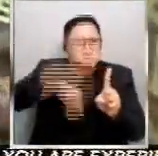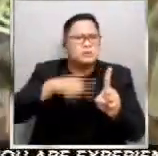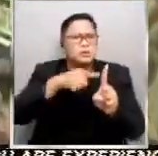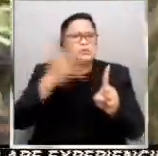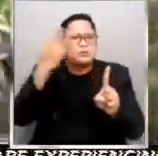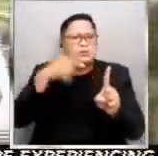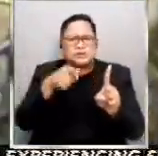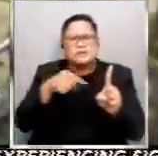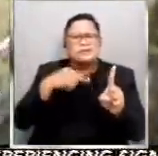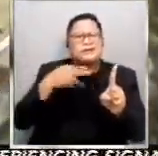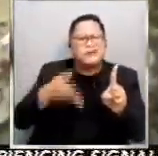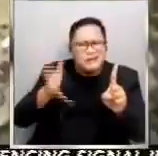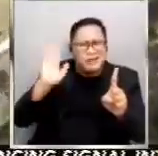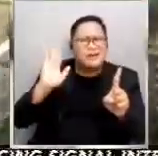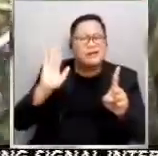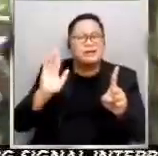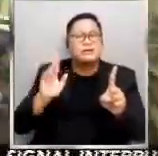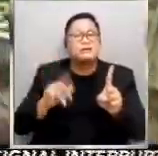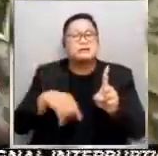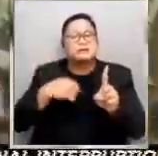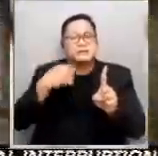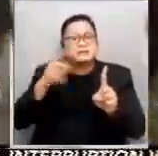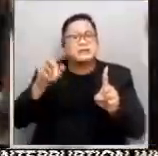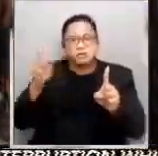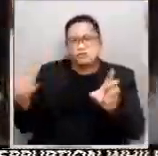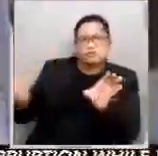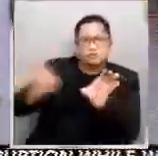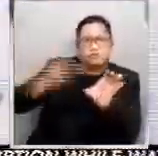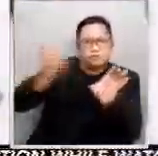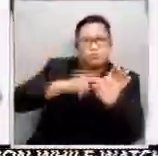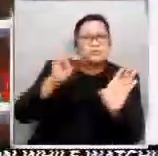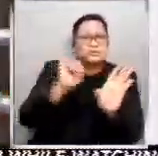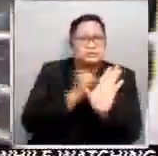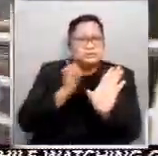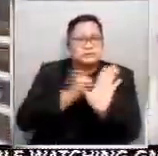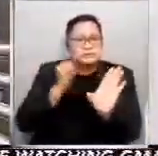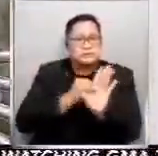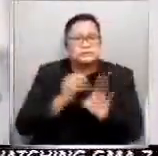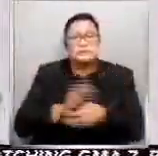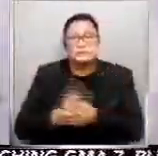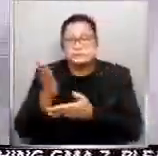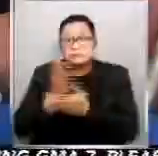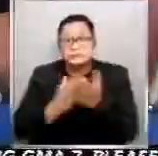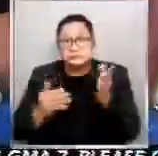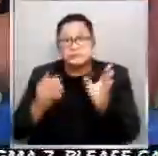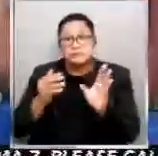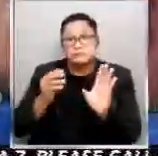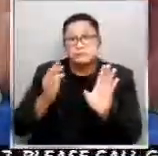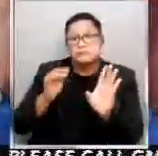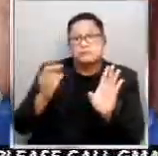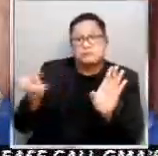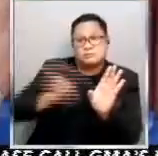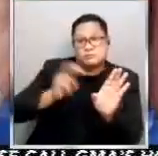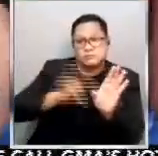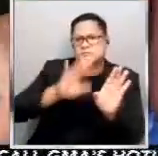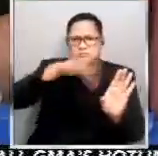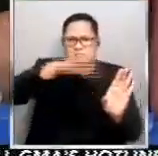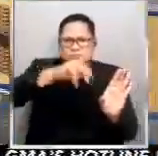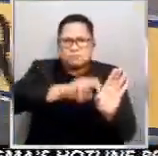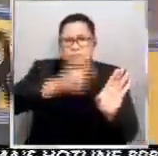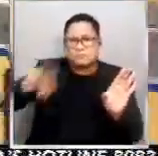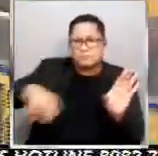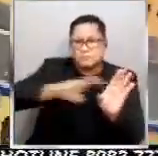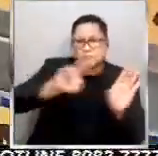na ipapasak natin lahat sa jeep mo. Ang ilang pasahero, pinababa. Harang po sa bawat katawan ng mga